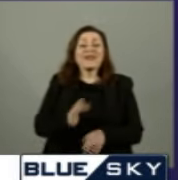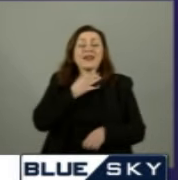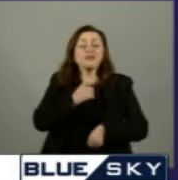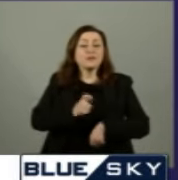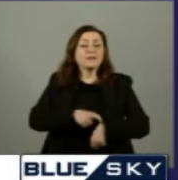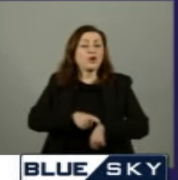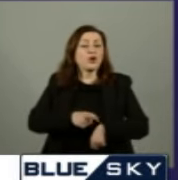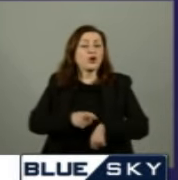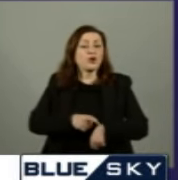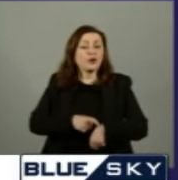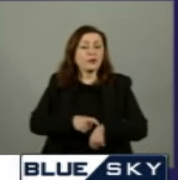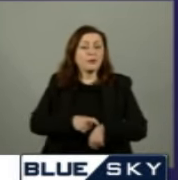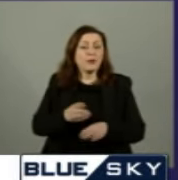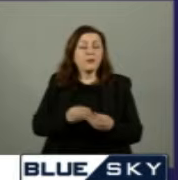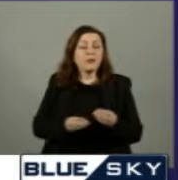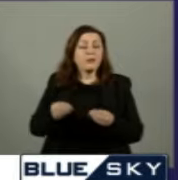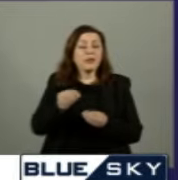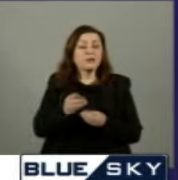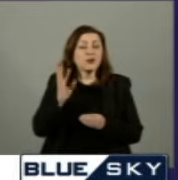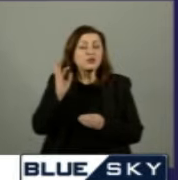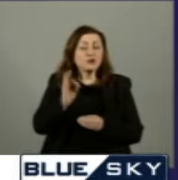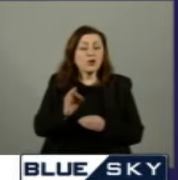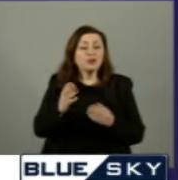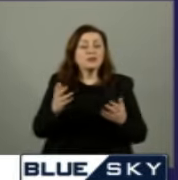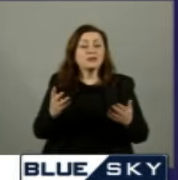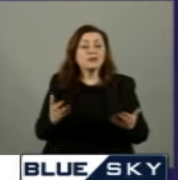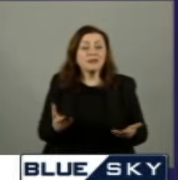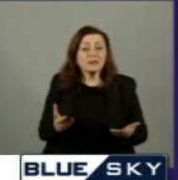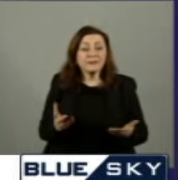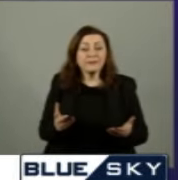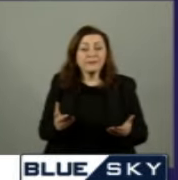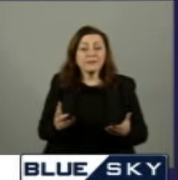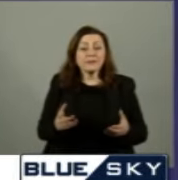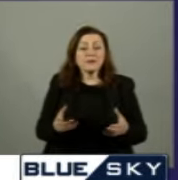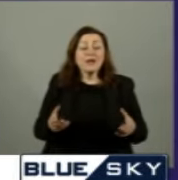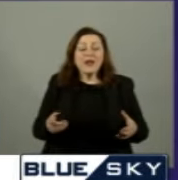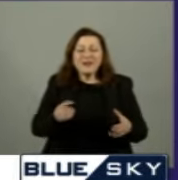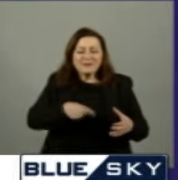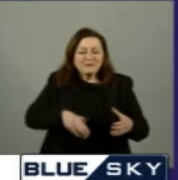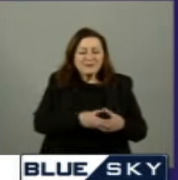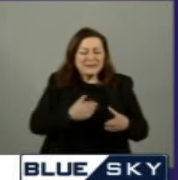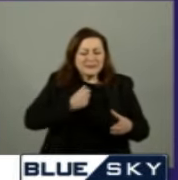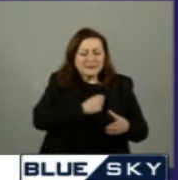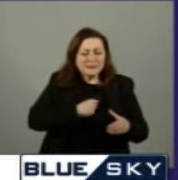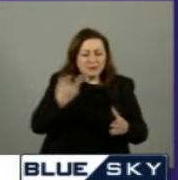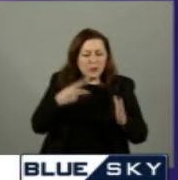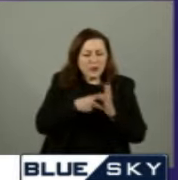Χρειαζόμαστε χρόνο πάνω απ' όλα να ξεπεράσουμε τη συλλογική θλίψη της συντριβής του